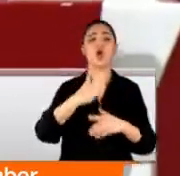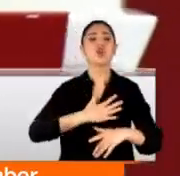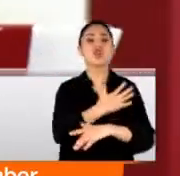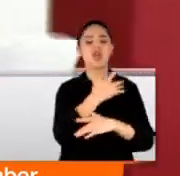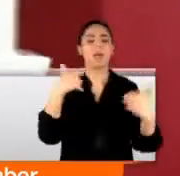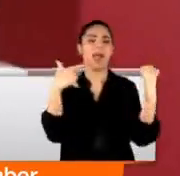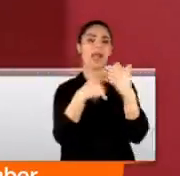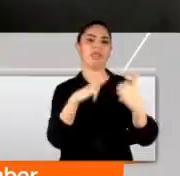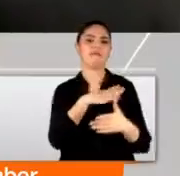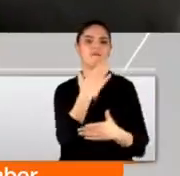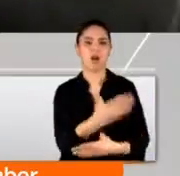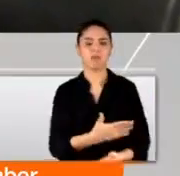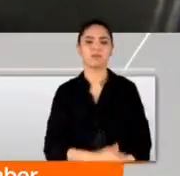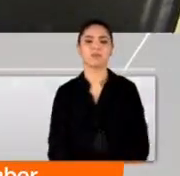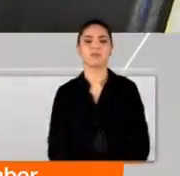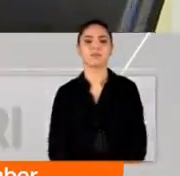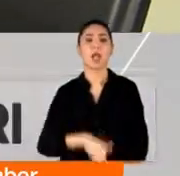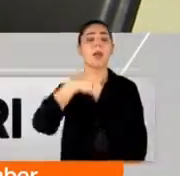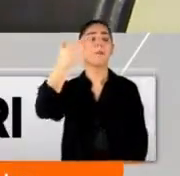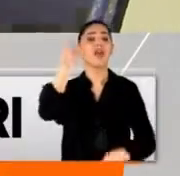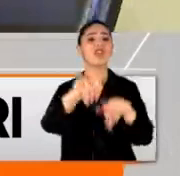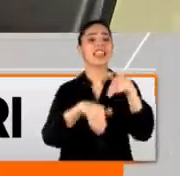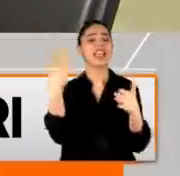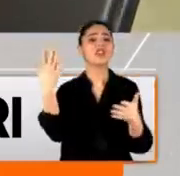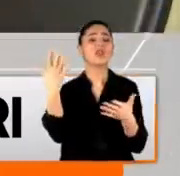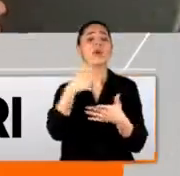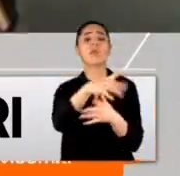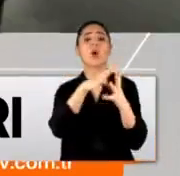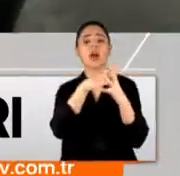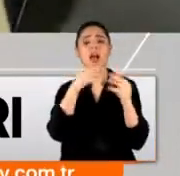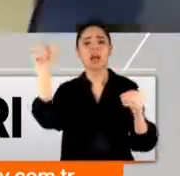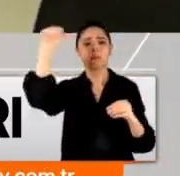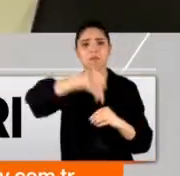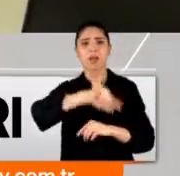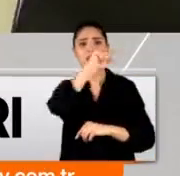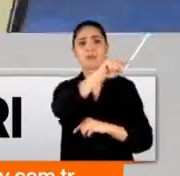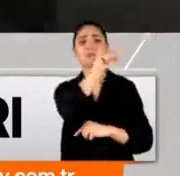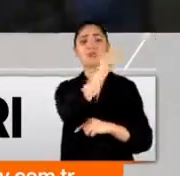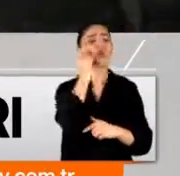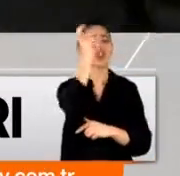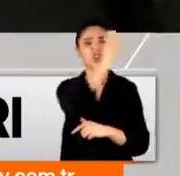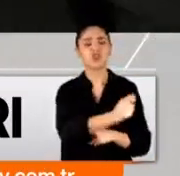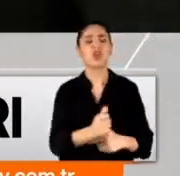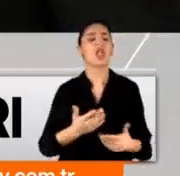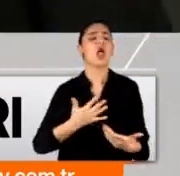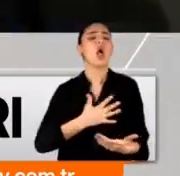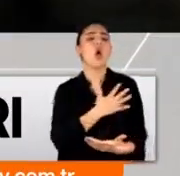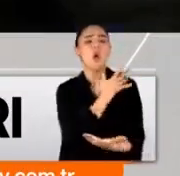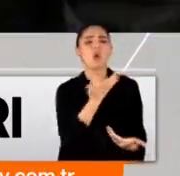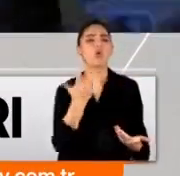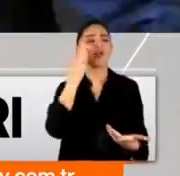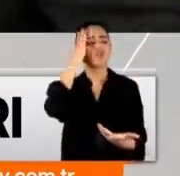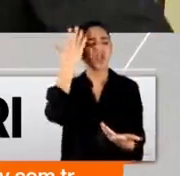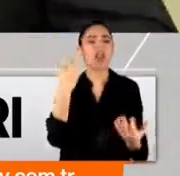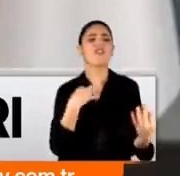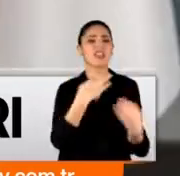Kemal Kılıçdaroğlu vardı. Girdiği her seçimi kaybetmiş bu zatın, zerre kadar onuru, kendisine